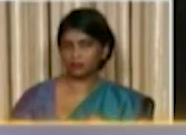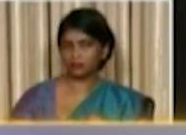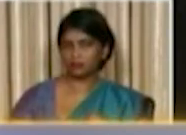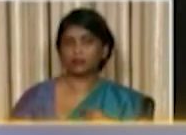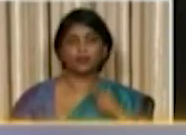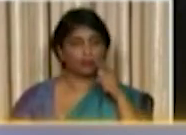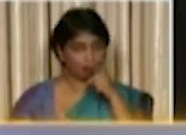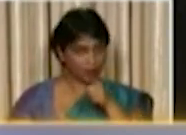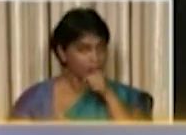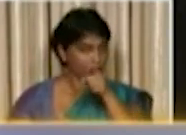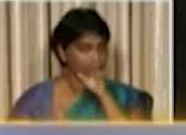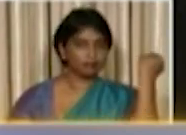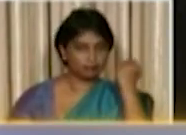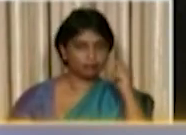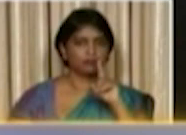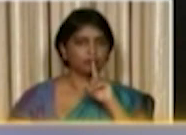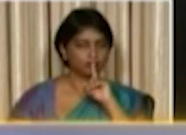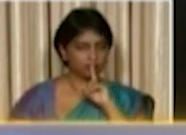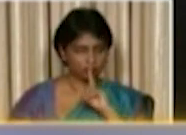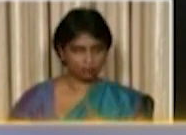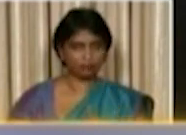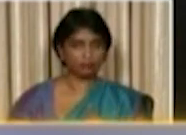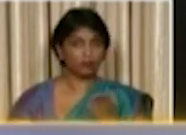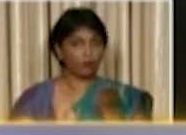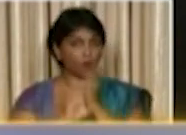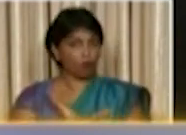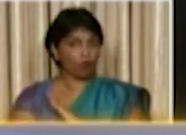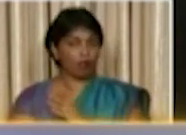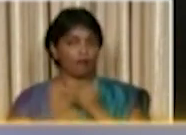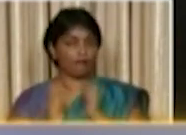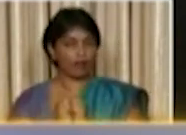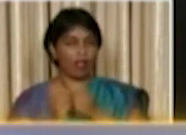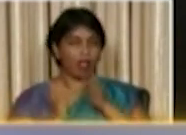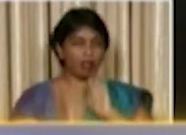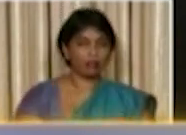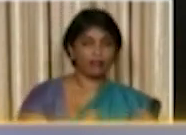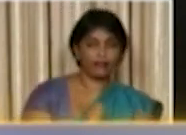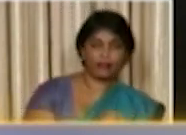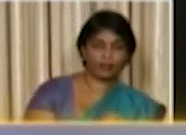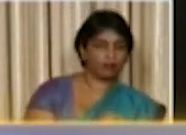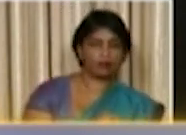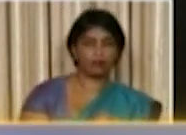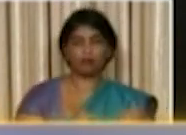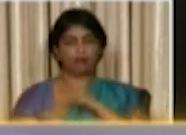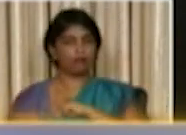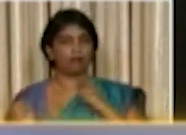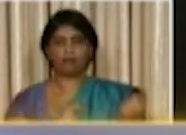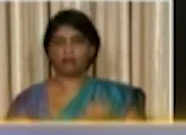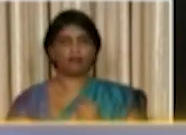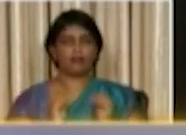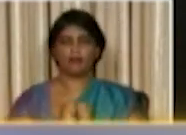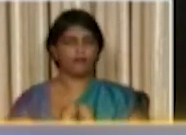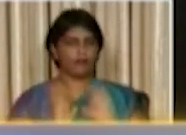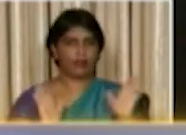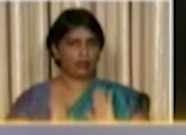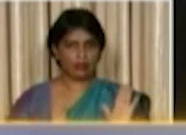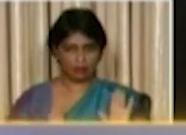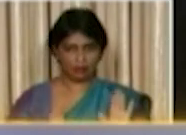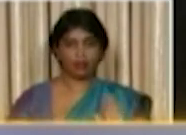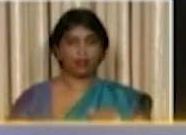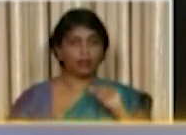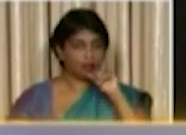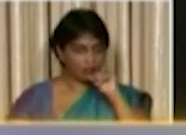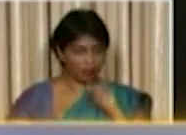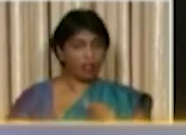it? ඔබතුමාගේ කතාව කිව්වා මුලදි කරන්න ඕන දේ අග කරන්නත් අගදි කරන්න ඕන දේ මුලදි කරන්නත් එහෙම නෙවෙයි කියන්න ඕන කියලා. ඇත්ත